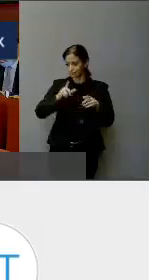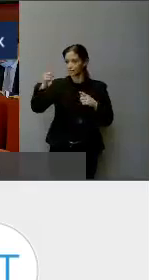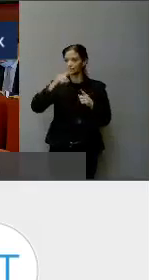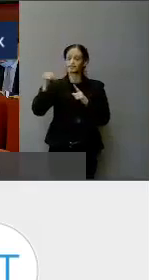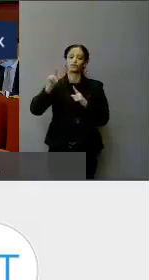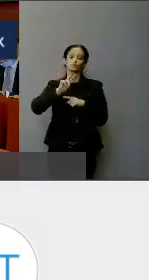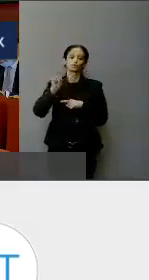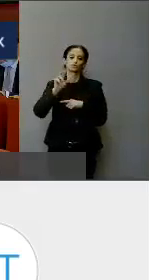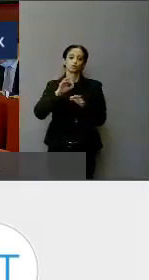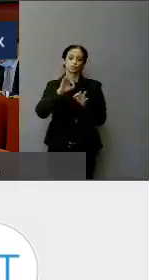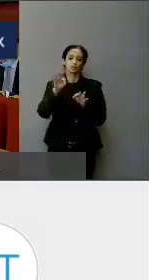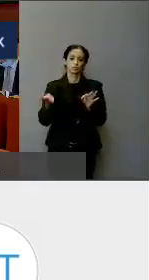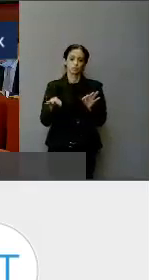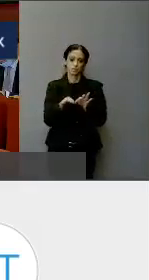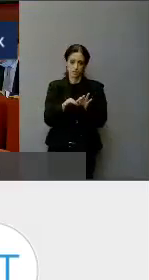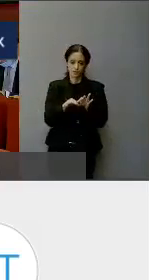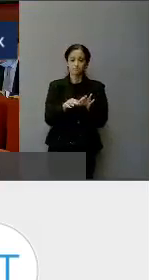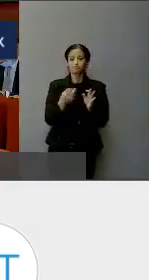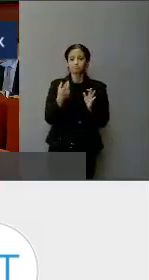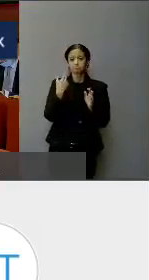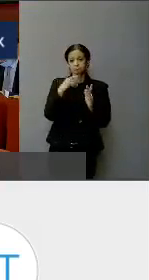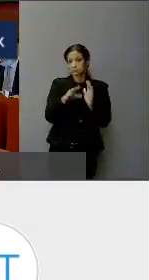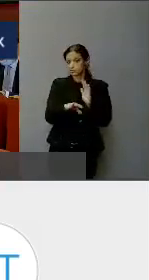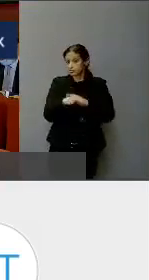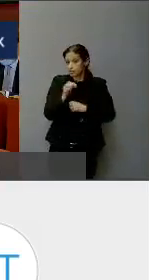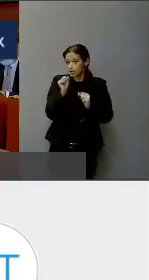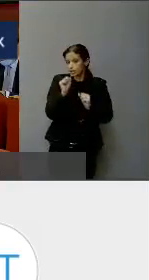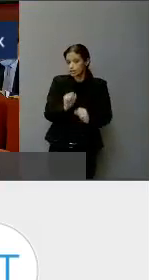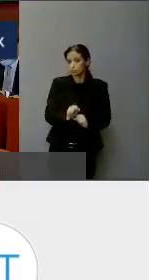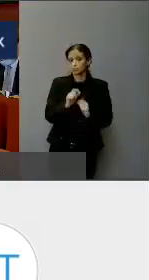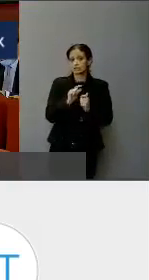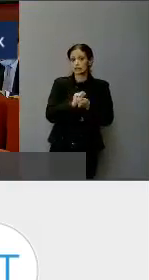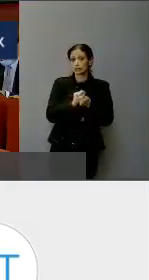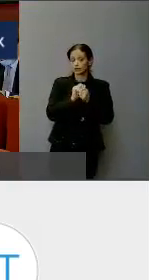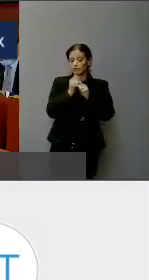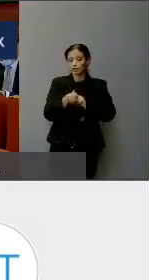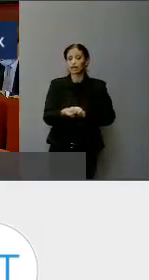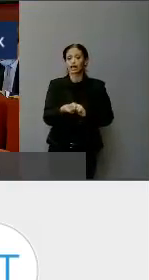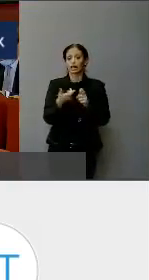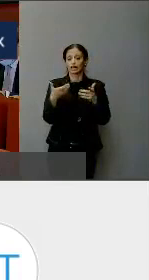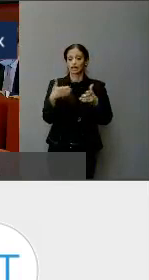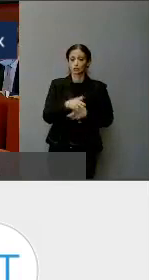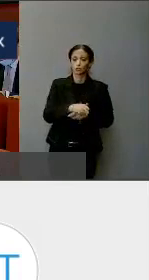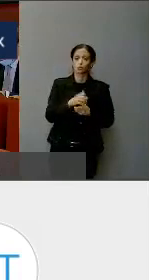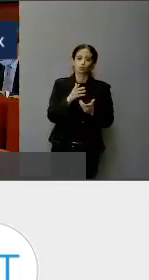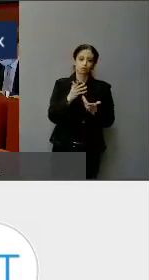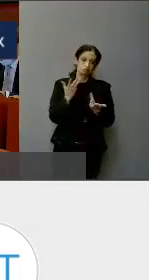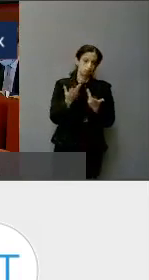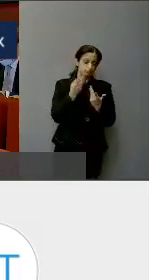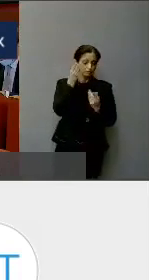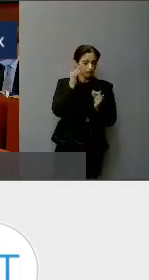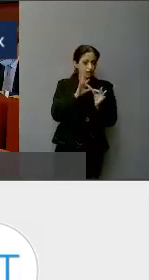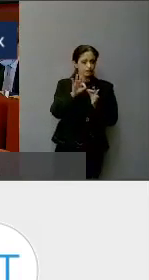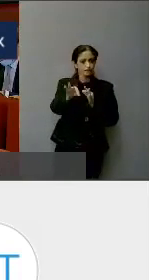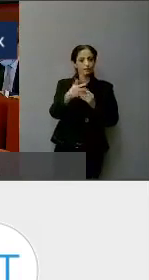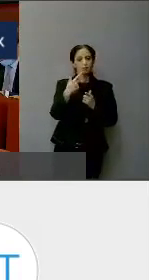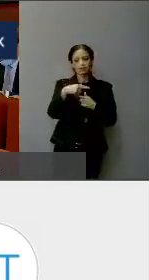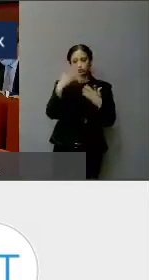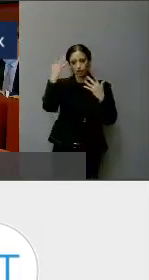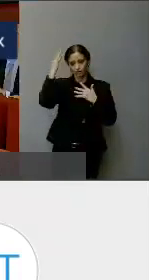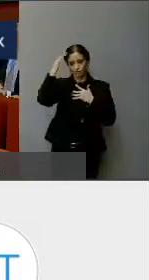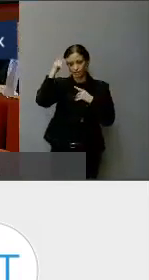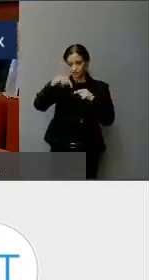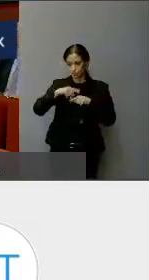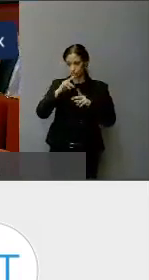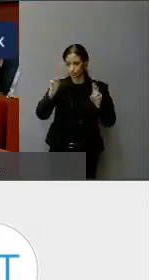possibilità della sharp avete la possibilità di ridurre di ripensare di modificare anche in riferimento a tutte le riflessioni che sono state fatte su